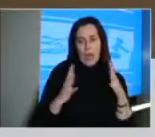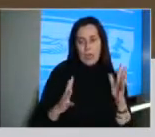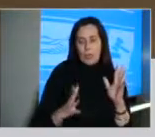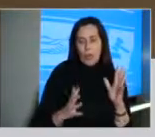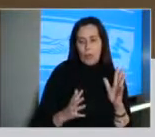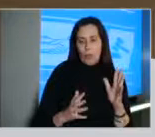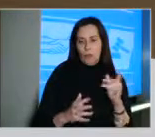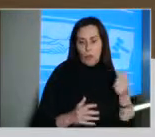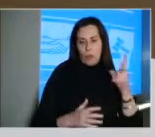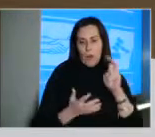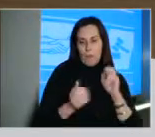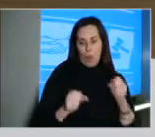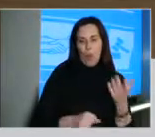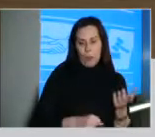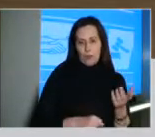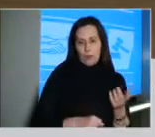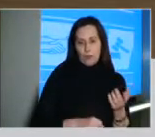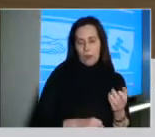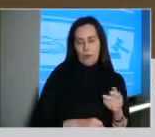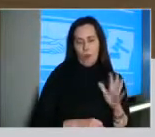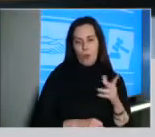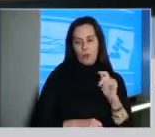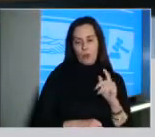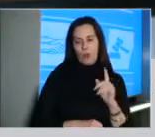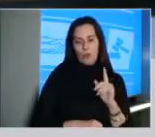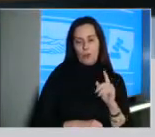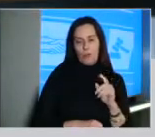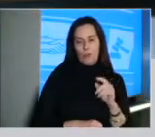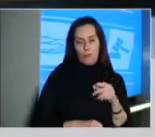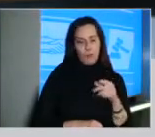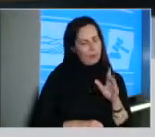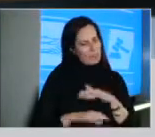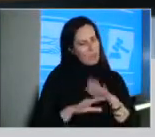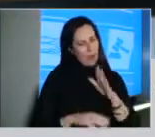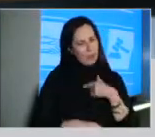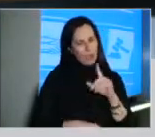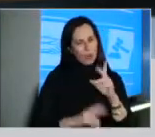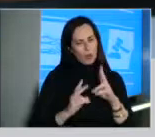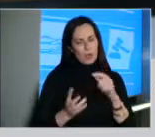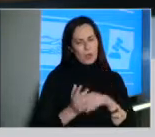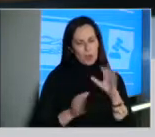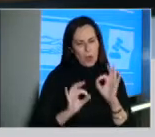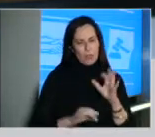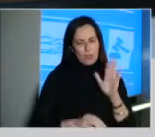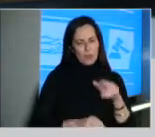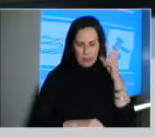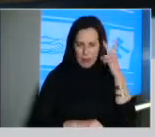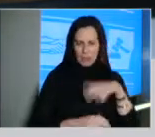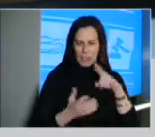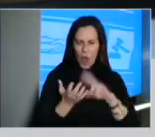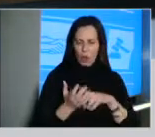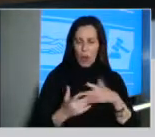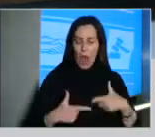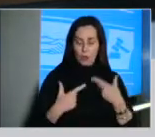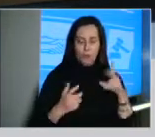ההפרשות לביטוח הלאומי. אוקיי, עשו ההפך, כלומר... כן, יכול להיות שיעשו ההפך. מכיוון סליחה, כשאני כותר אותך, מכיוון שבעצם גם אם אני מבין נכון,